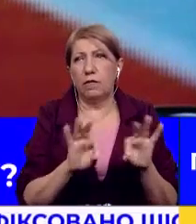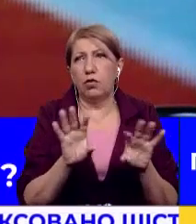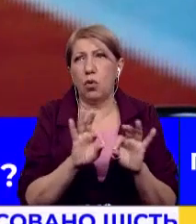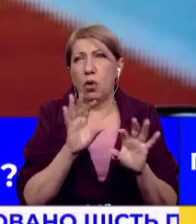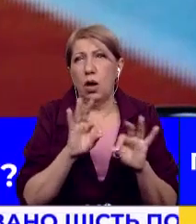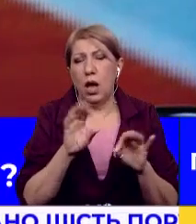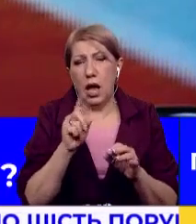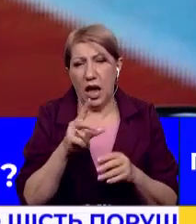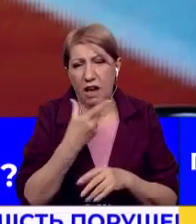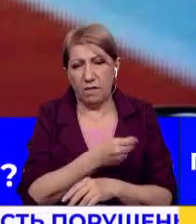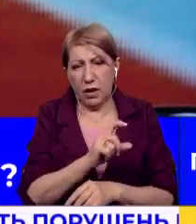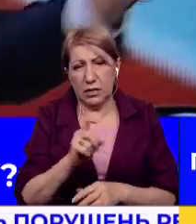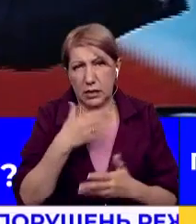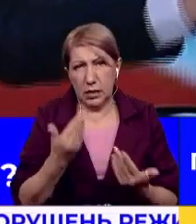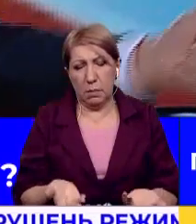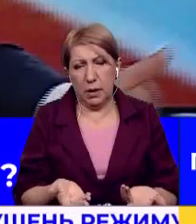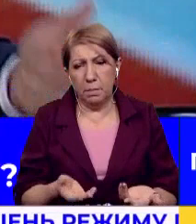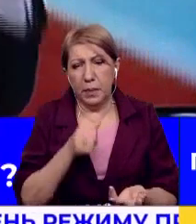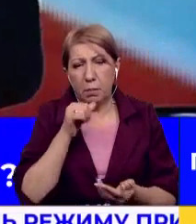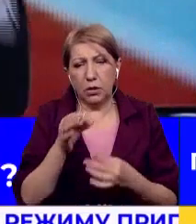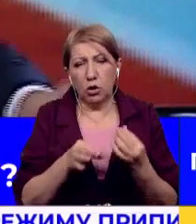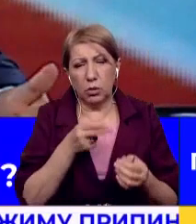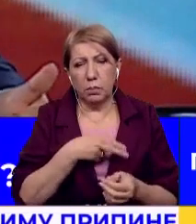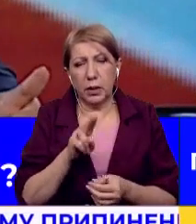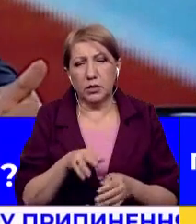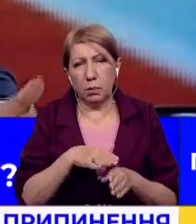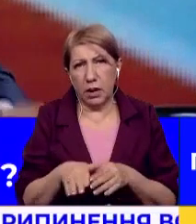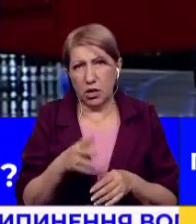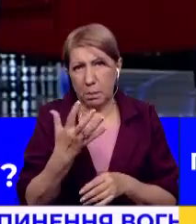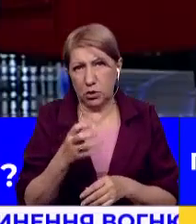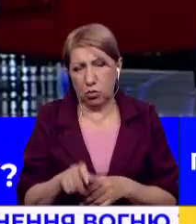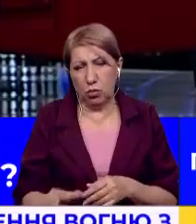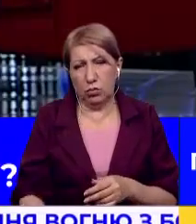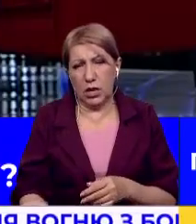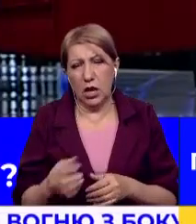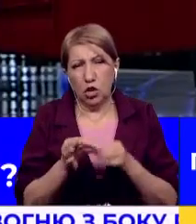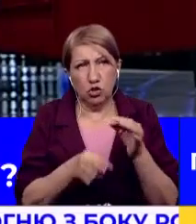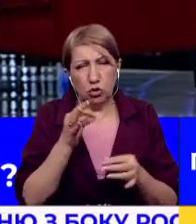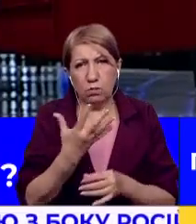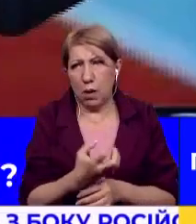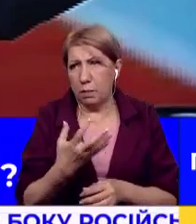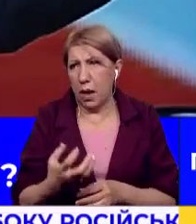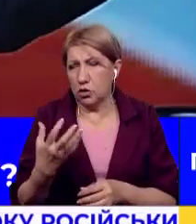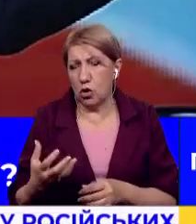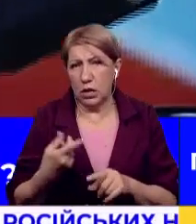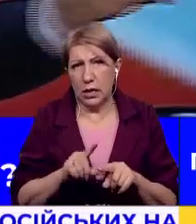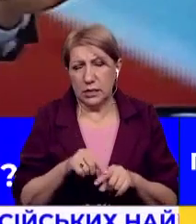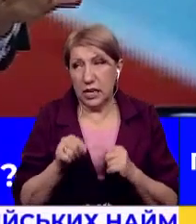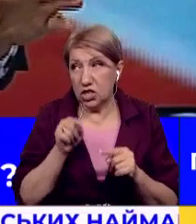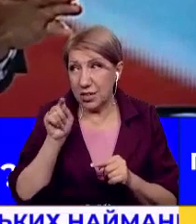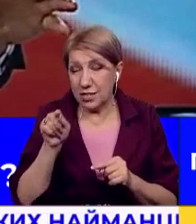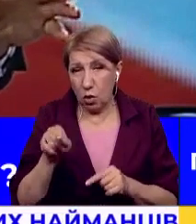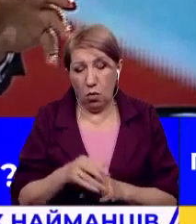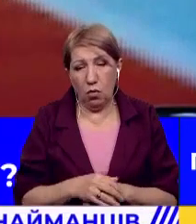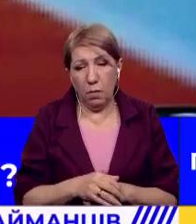а вакцини українці не мають. Минулої доби померло майже 500 людей. Щодоби мре по 500 людей. Це через них.